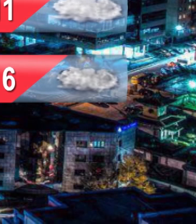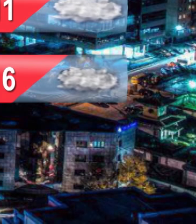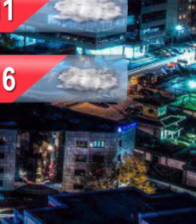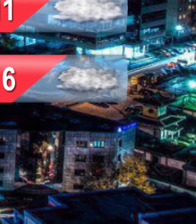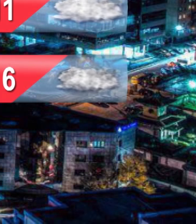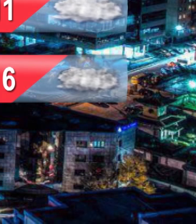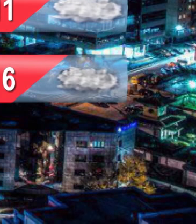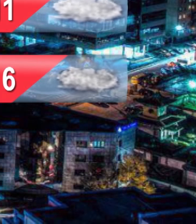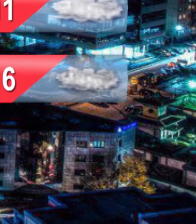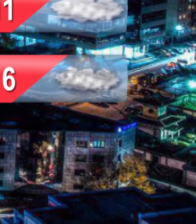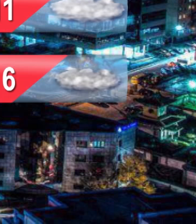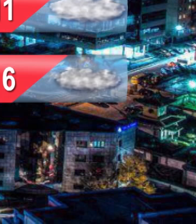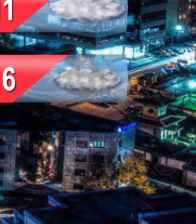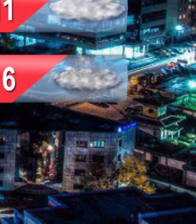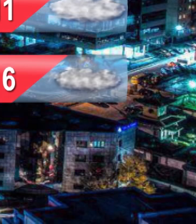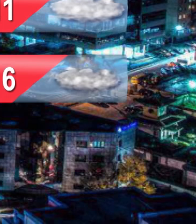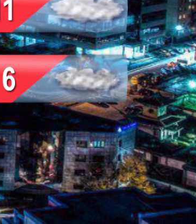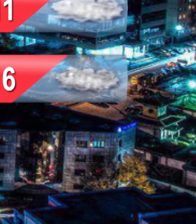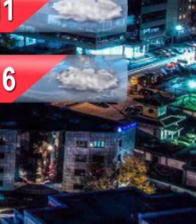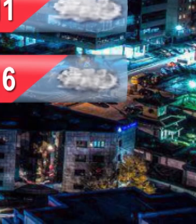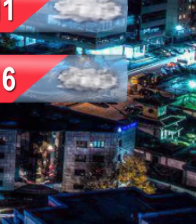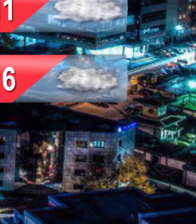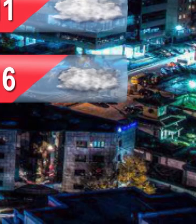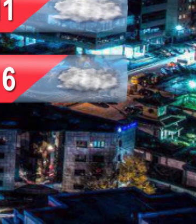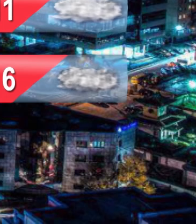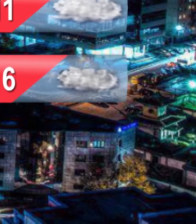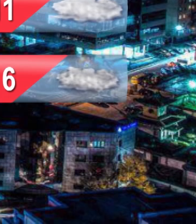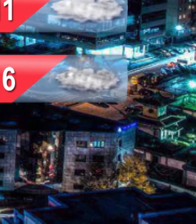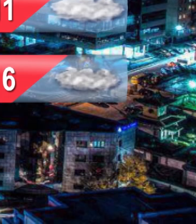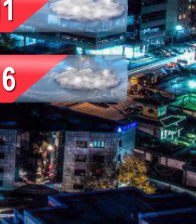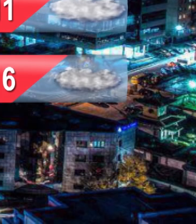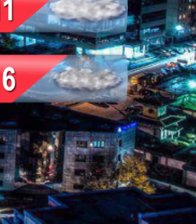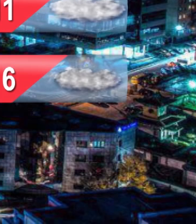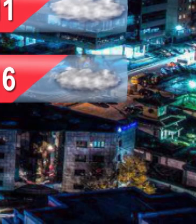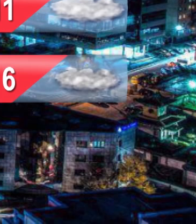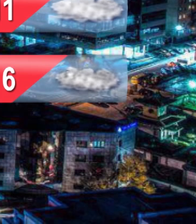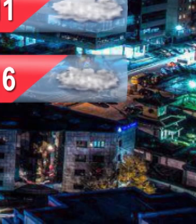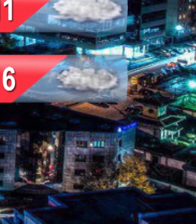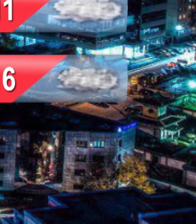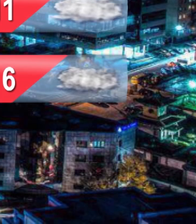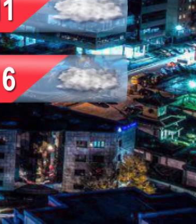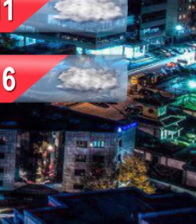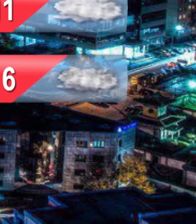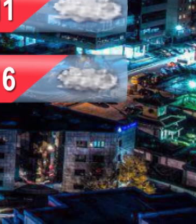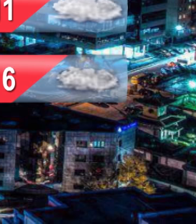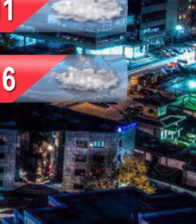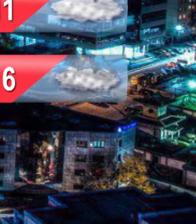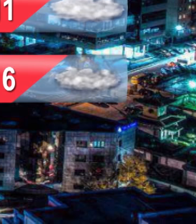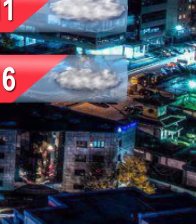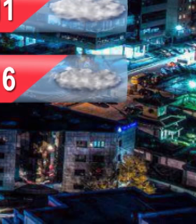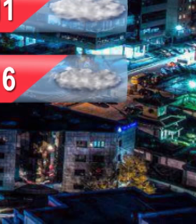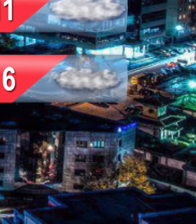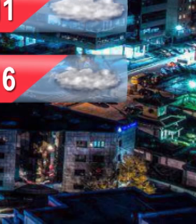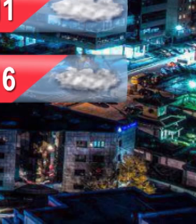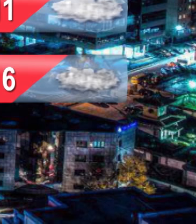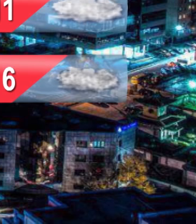хүйтэн өдөртөө бол үйлдрэхэг байж 6-аас 13 хэм дулаан байх нэ. Өдөрт та бүхэнд өнөш мөн болоод маргаашдрын цагийн агарын мэдээллийг